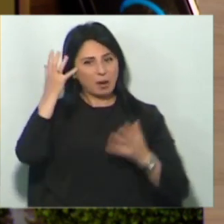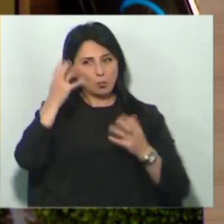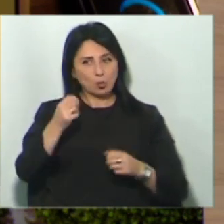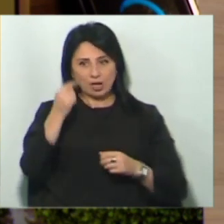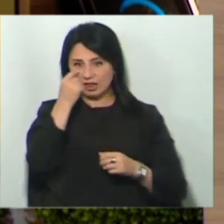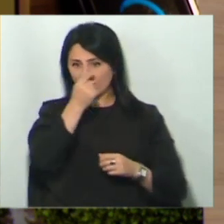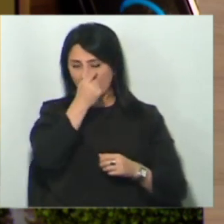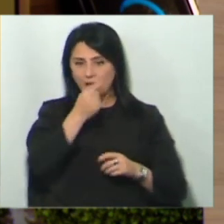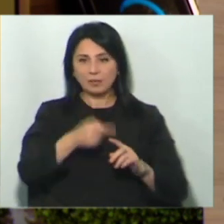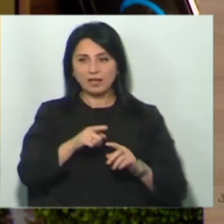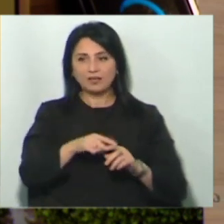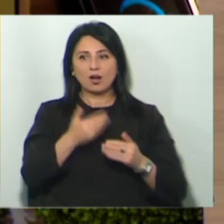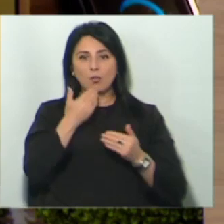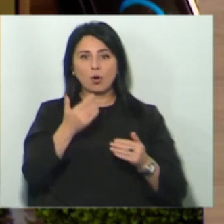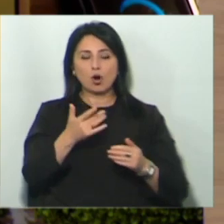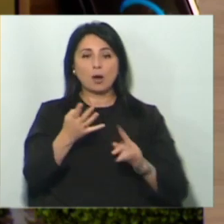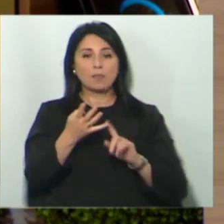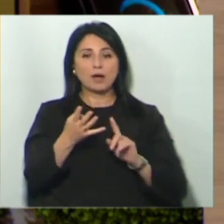damtroba.